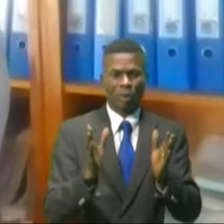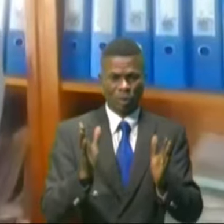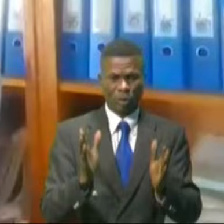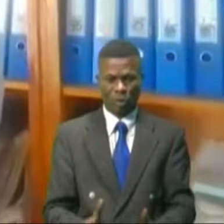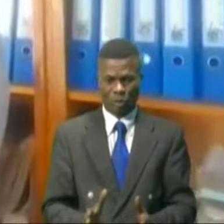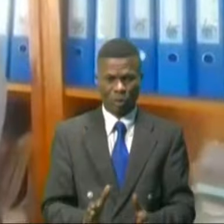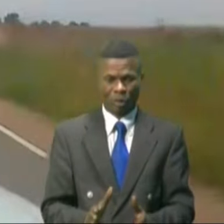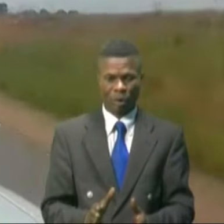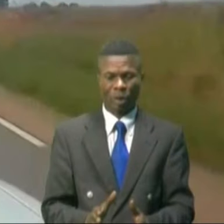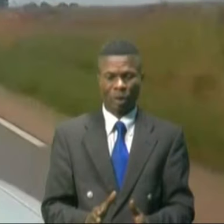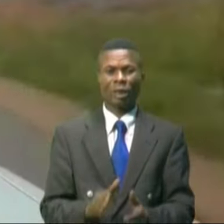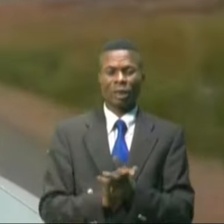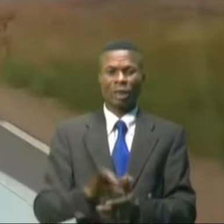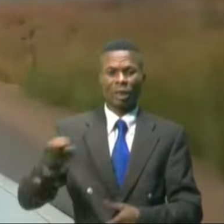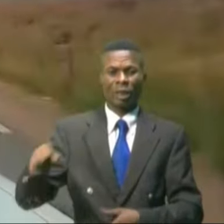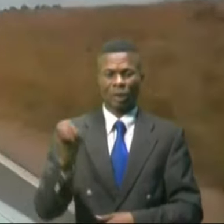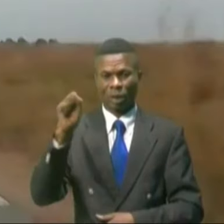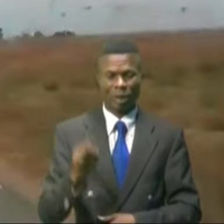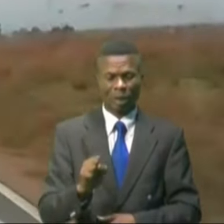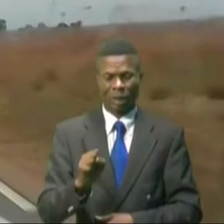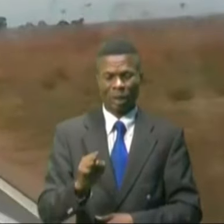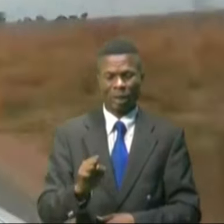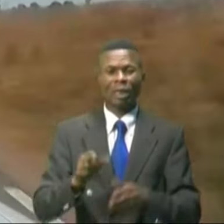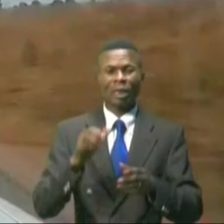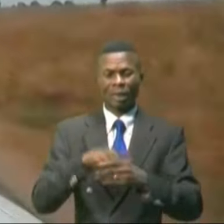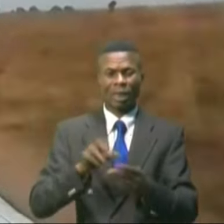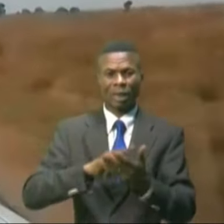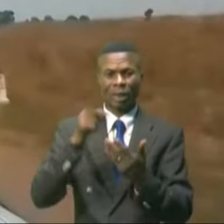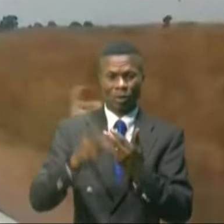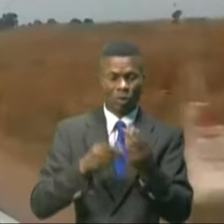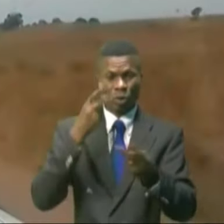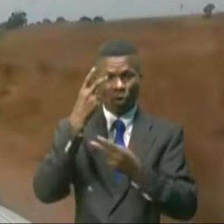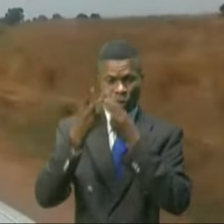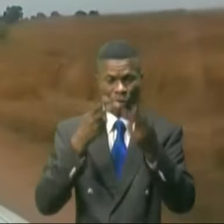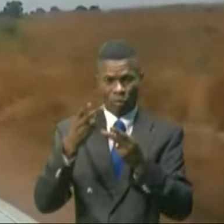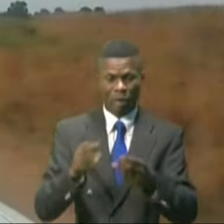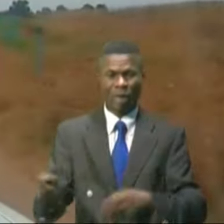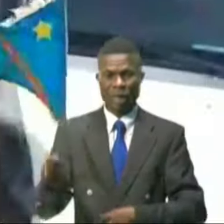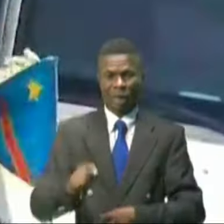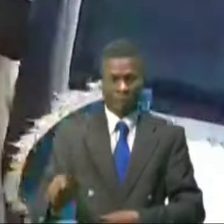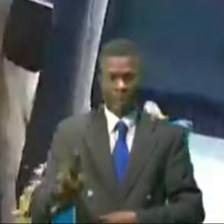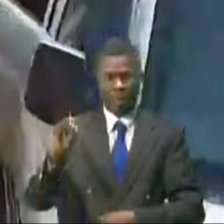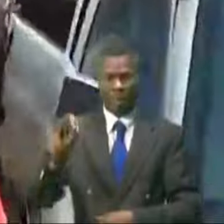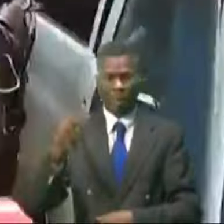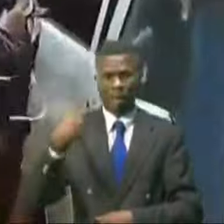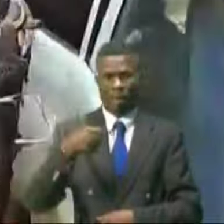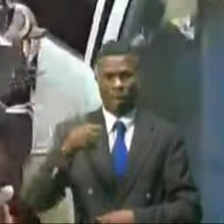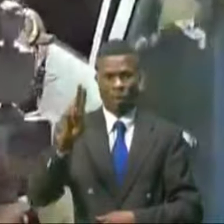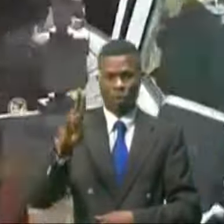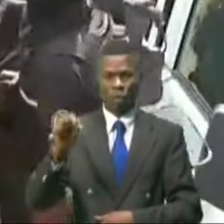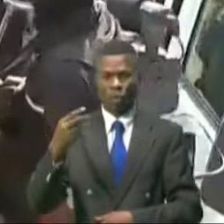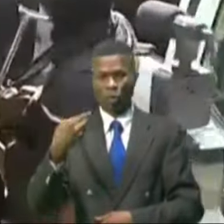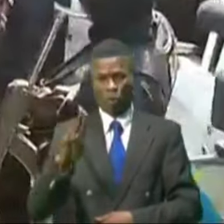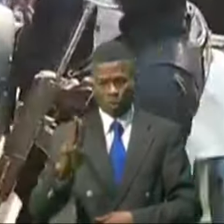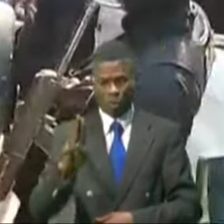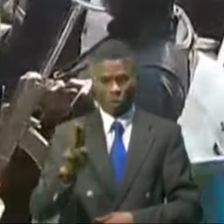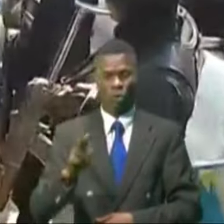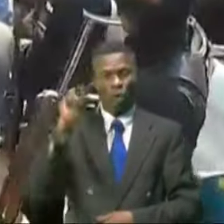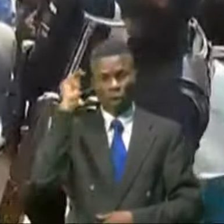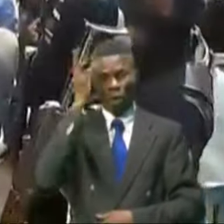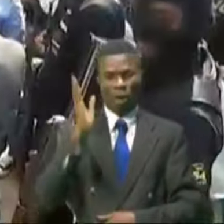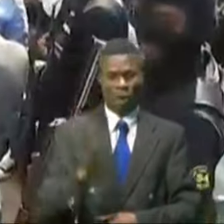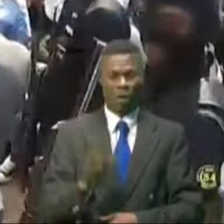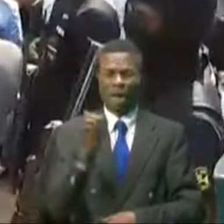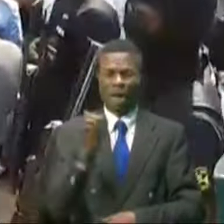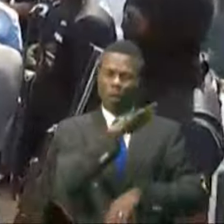Daniel Mazunze. Quelques heures après, toujours dans le cadre de son périple dans les territoires des Gungu, le gouverneur Félicien Kiwai s'est rendu tard dans la